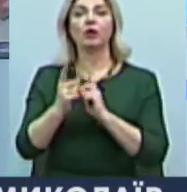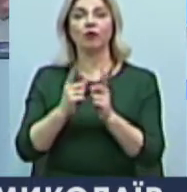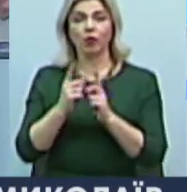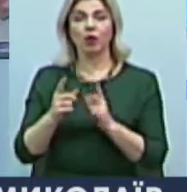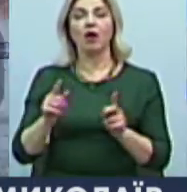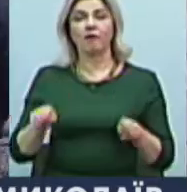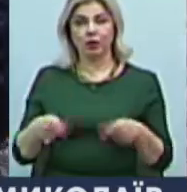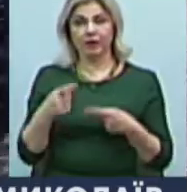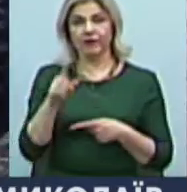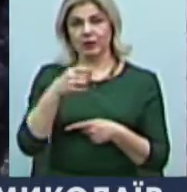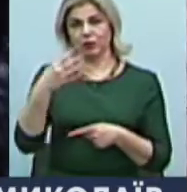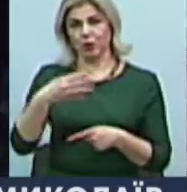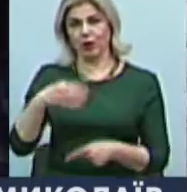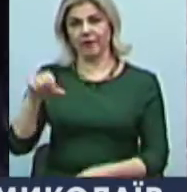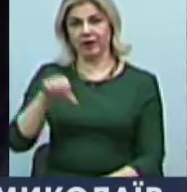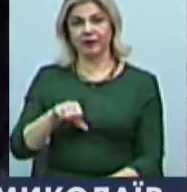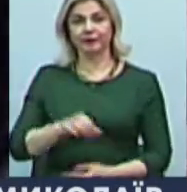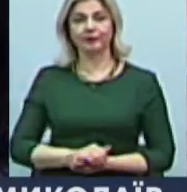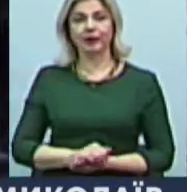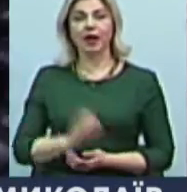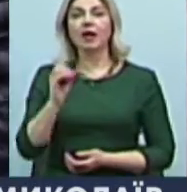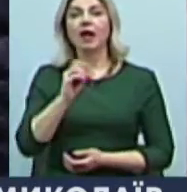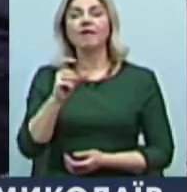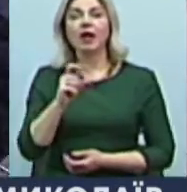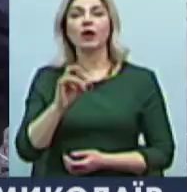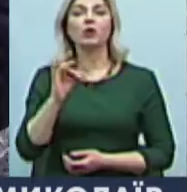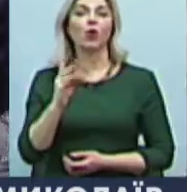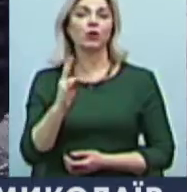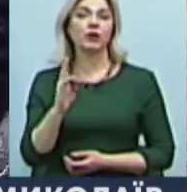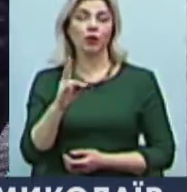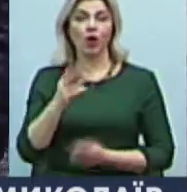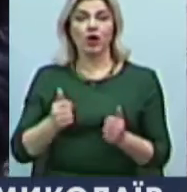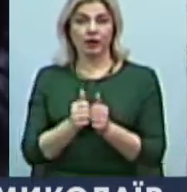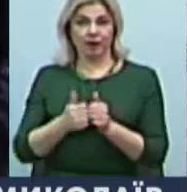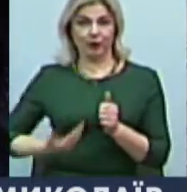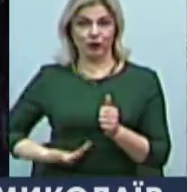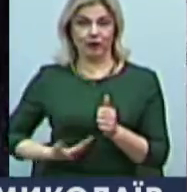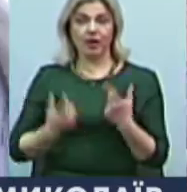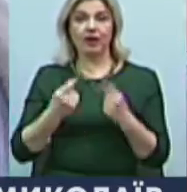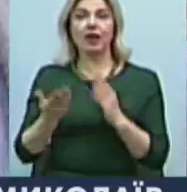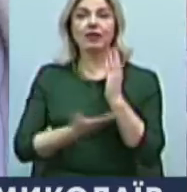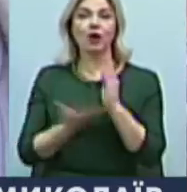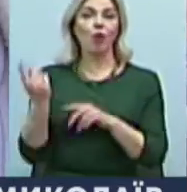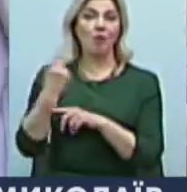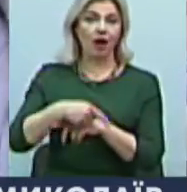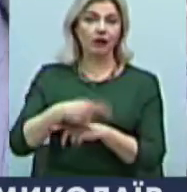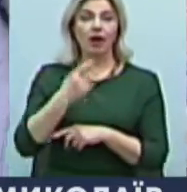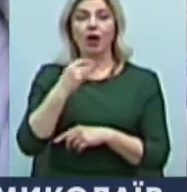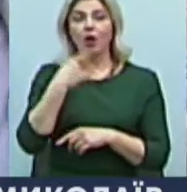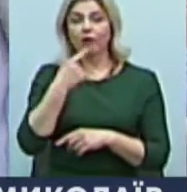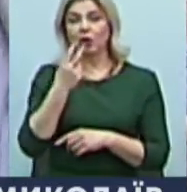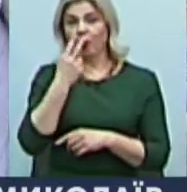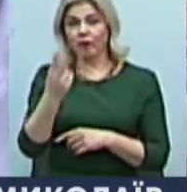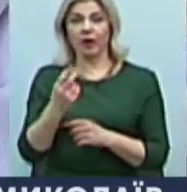хвилин. Євген Носенко – агроном. Живе неподалік від того місця, де впало дерево. Говорить, побачив його